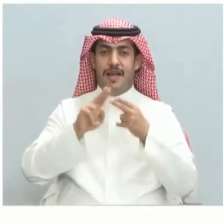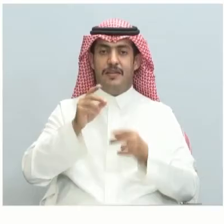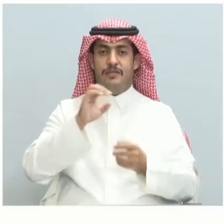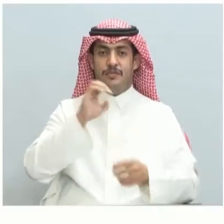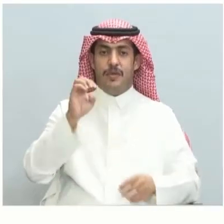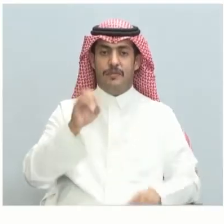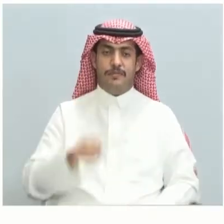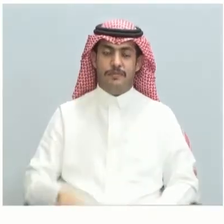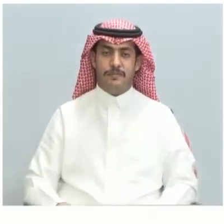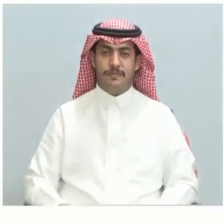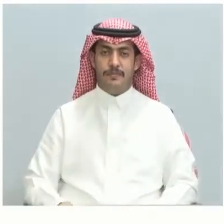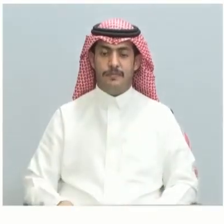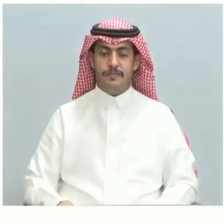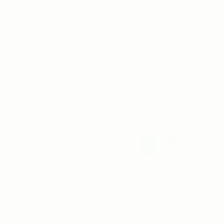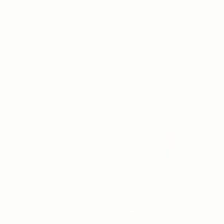فكر بالاجابه